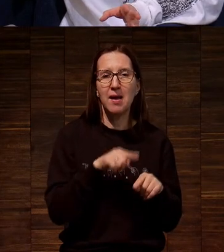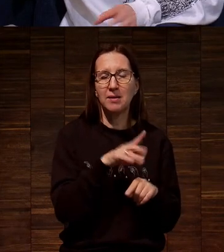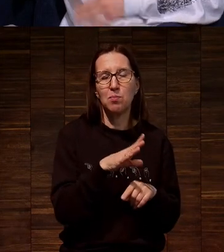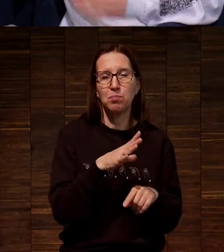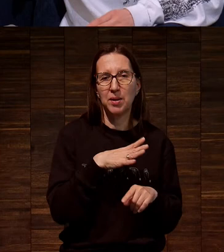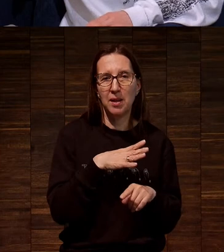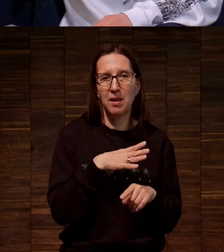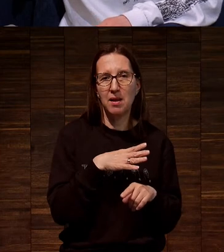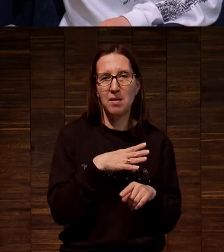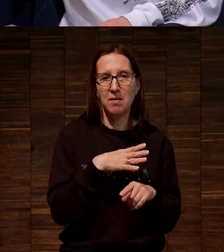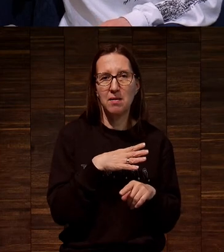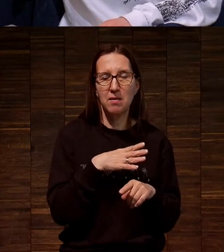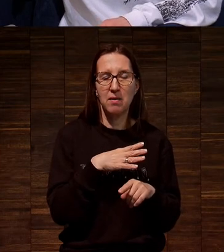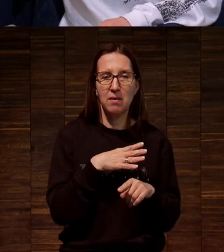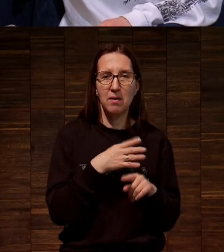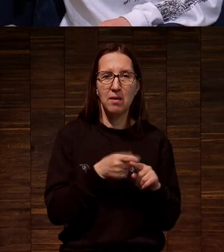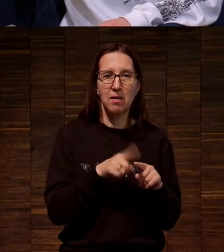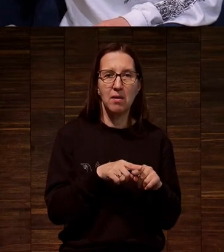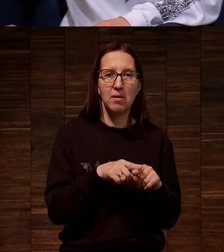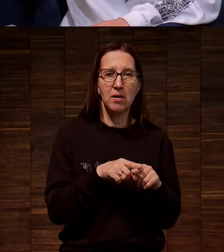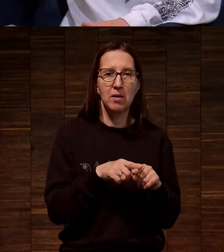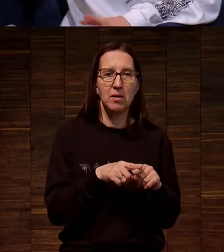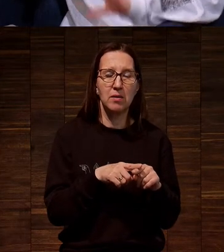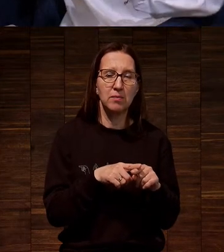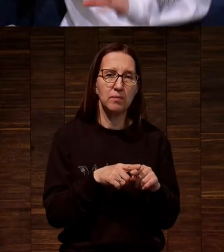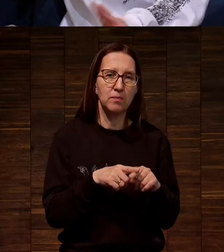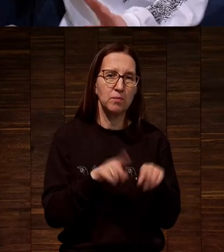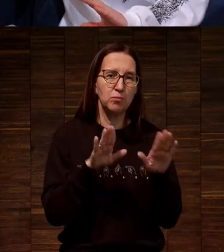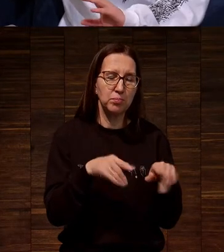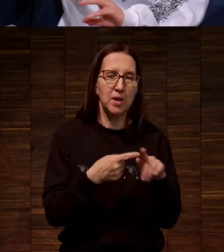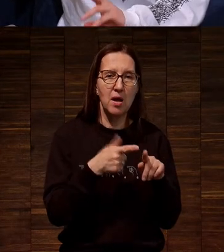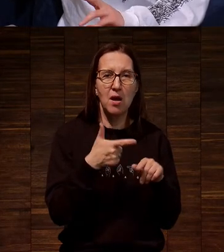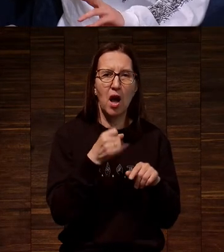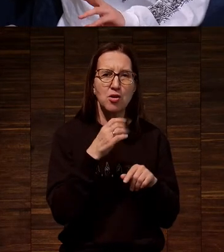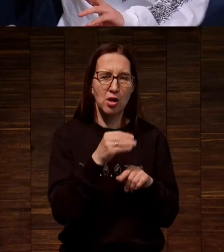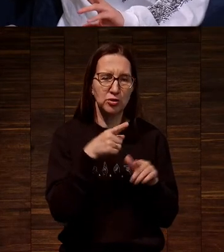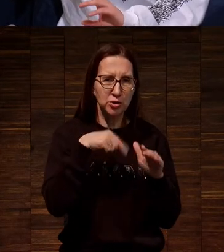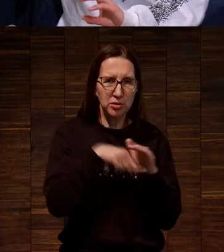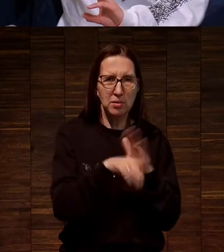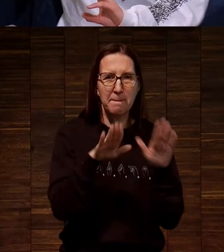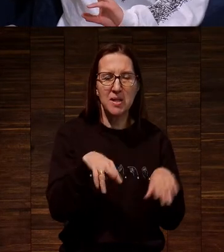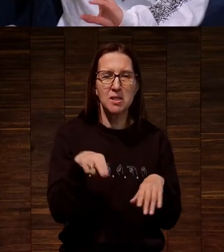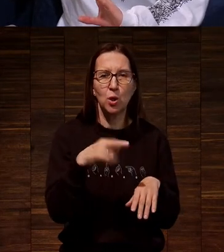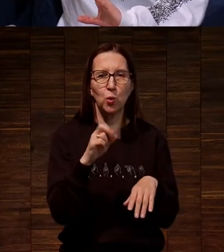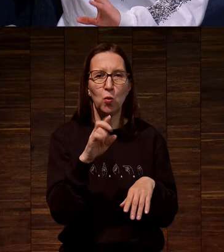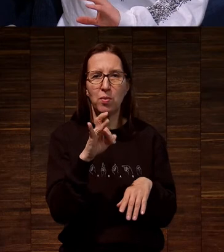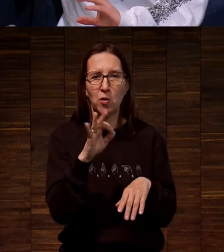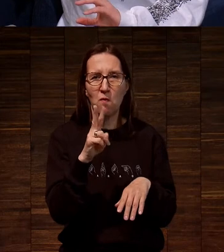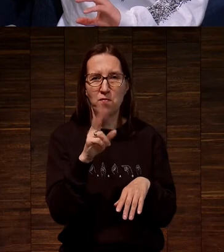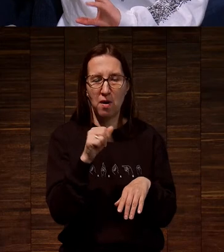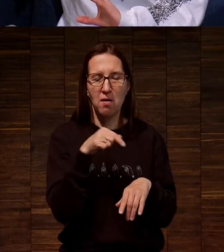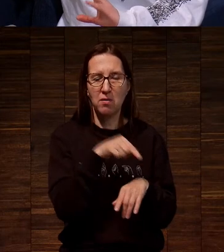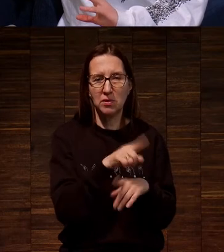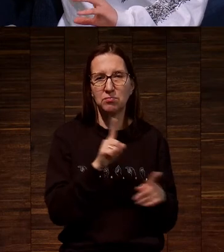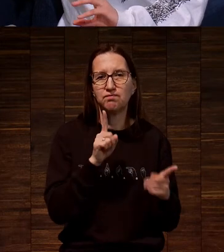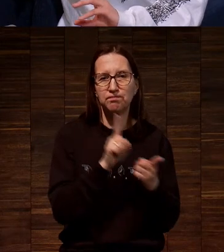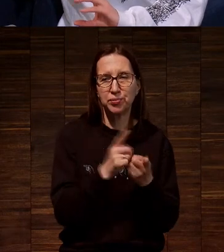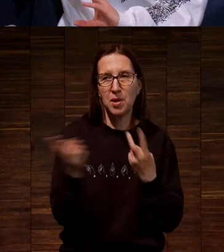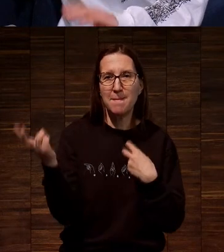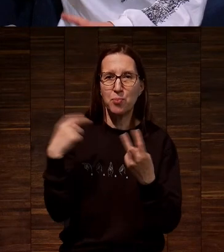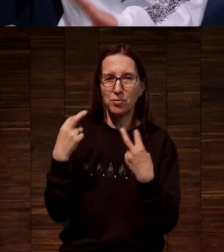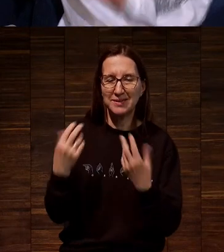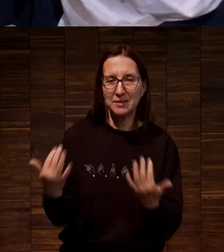нойз-банды в одном из гаражей на Дубровке. Вот там была целая история. Они сделали, встречали